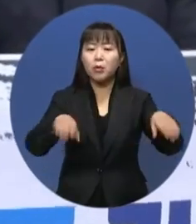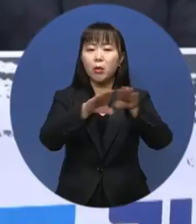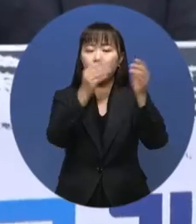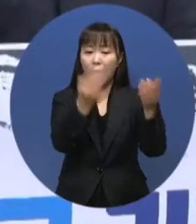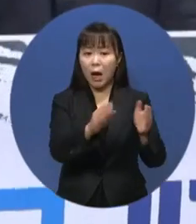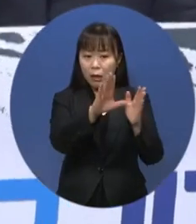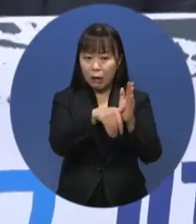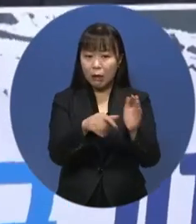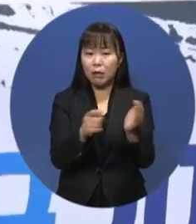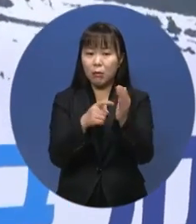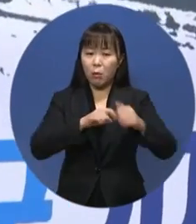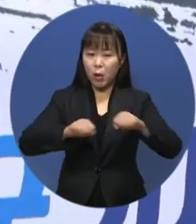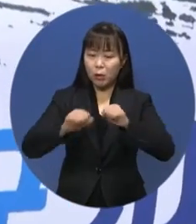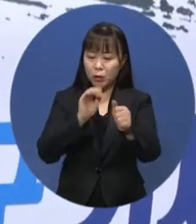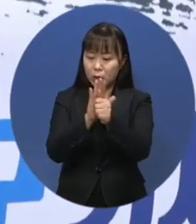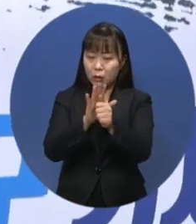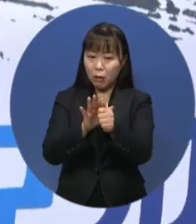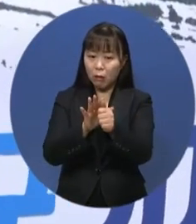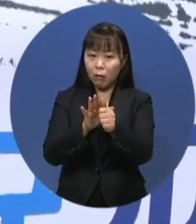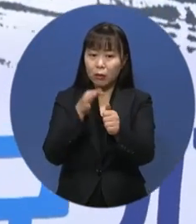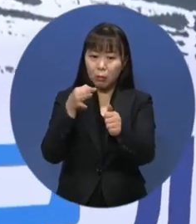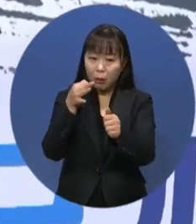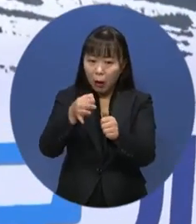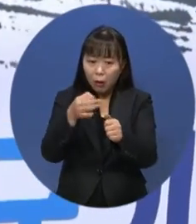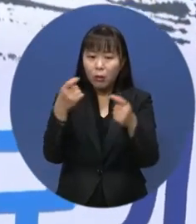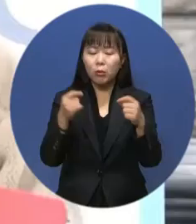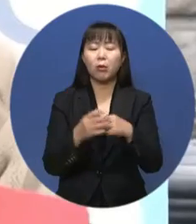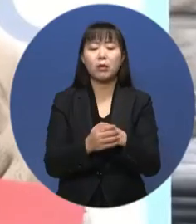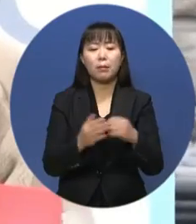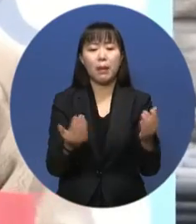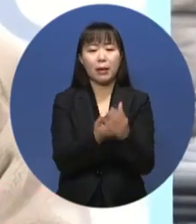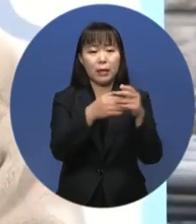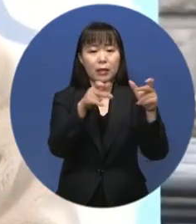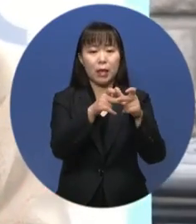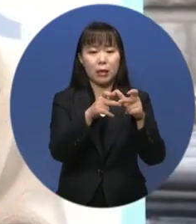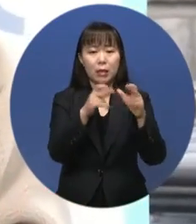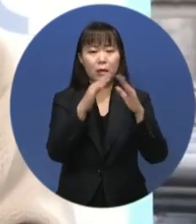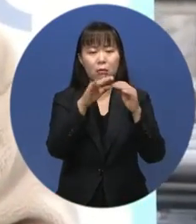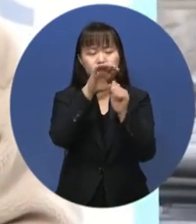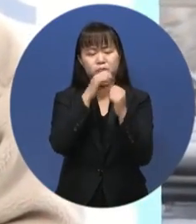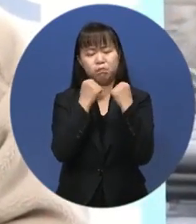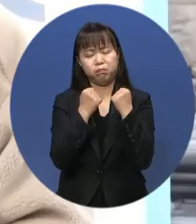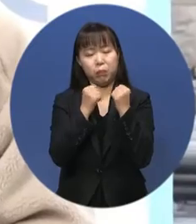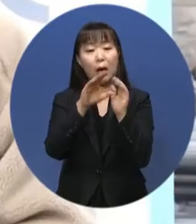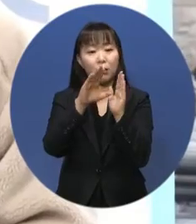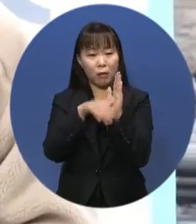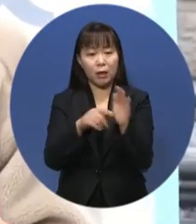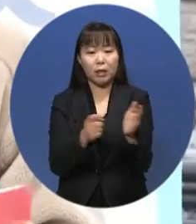때 긴급활동지원급여 지급과 발달장애인 자가격리할 경우